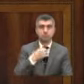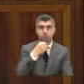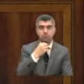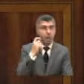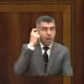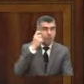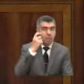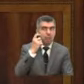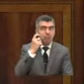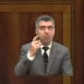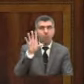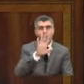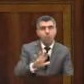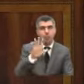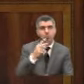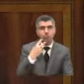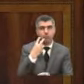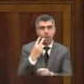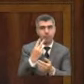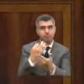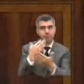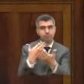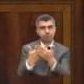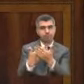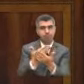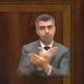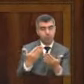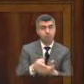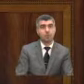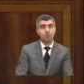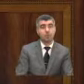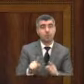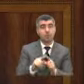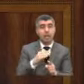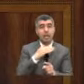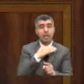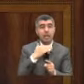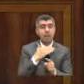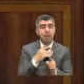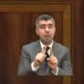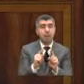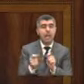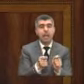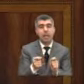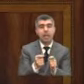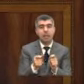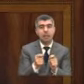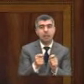فكرتوا عشنا واحد الفتره ديال العيد الكبير وانعكاسات